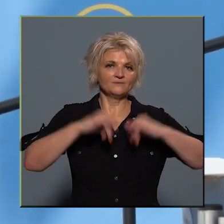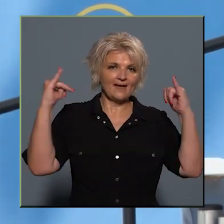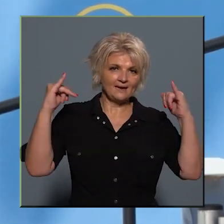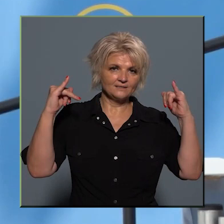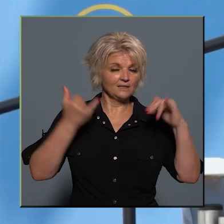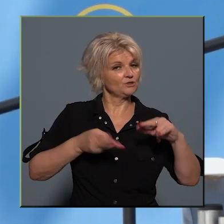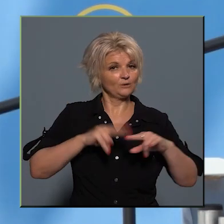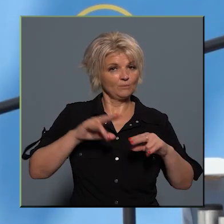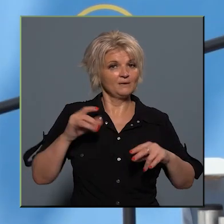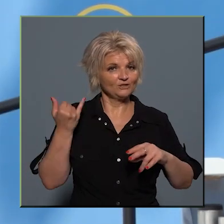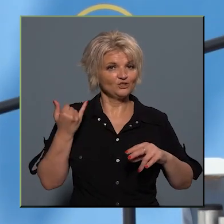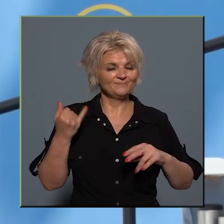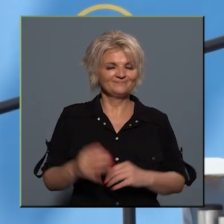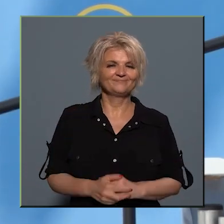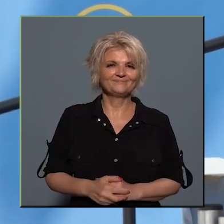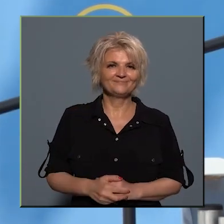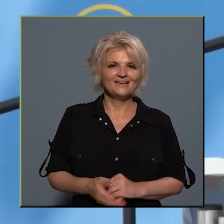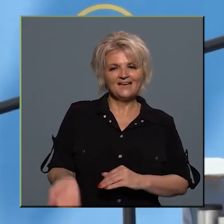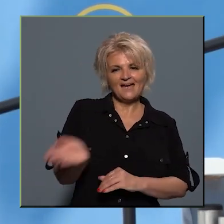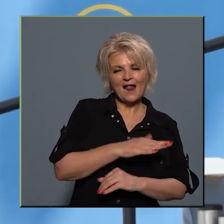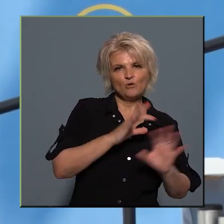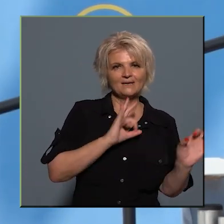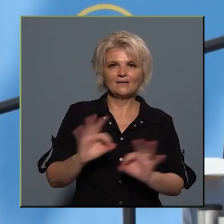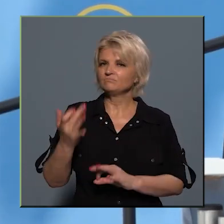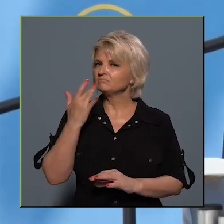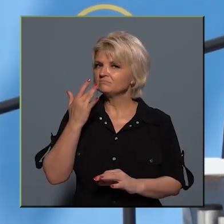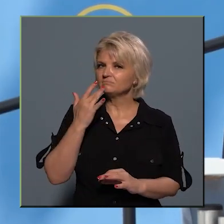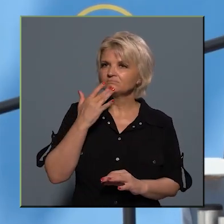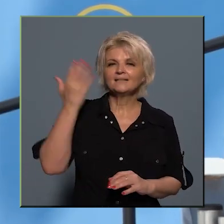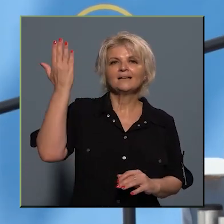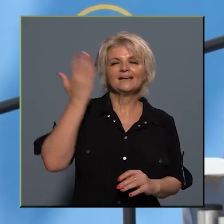is egy. Előkészületek folynak például hidrogén